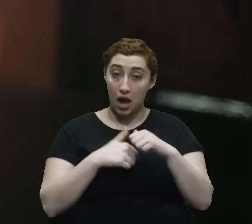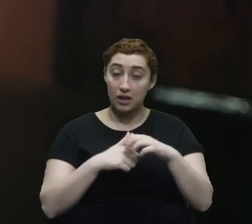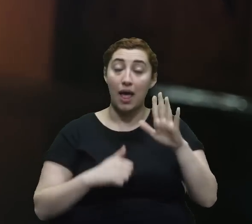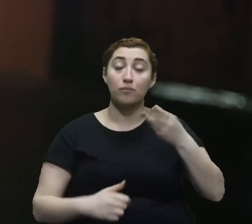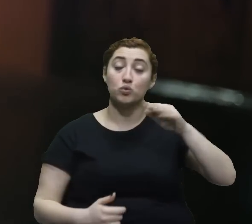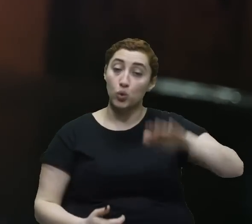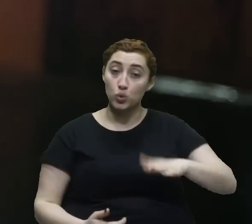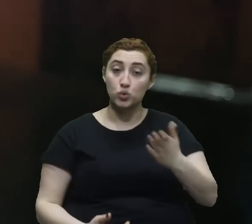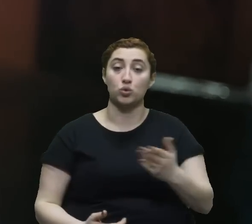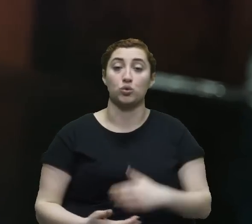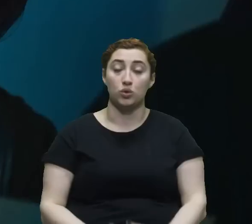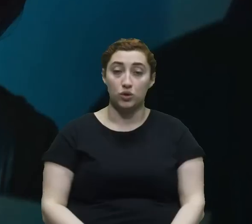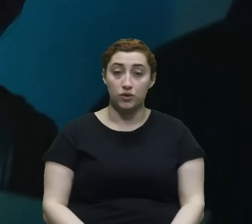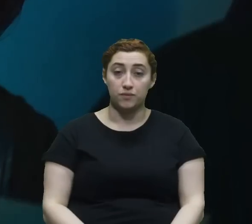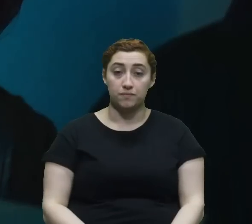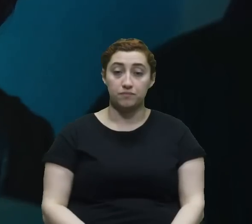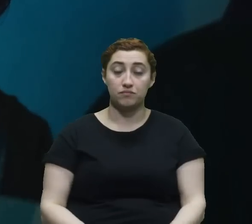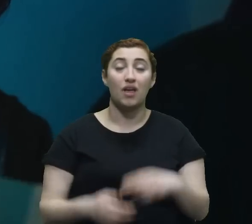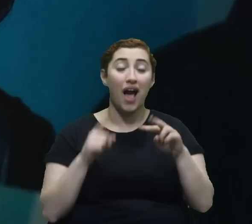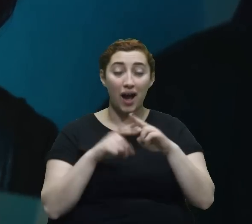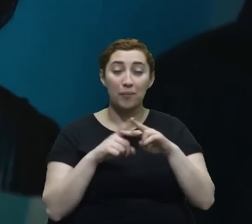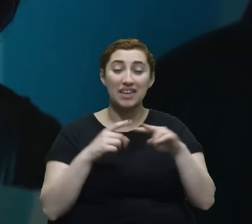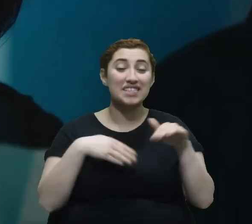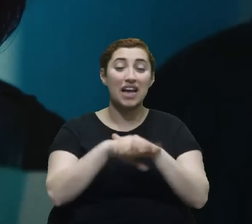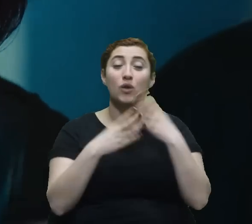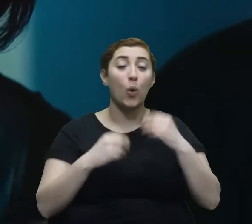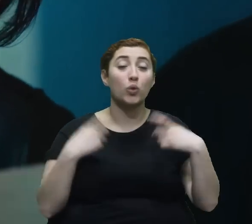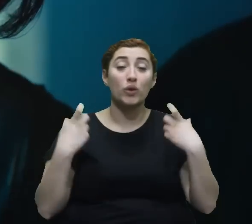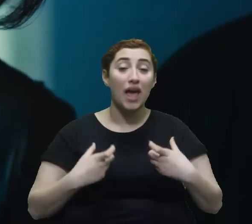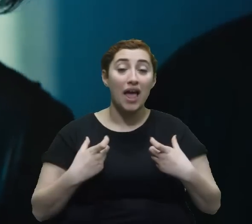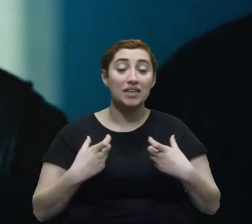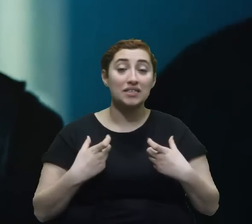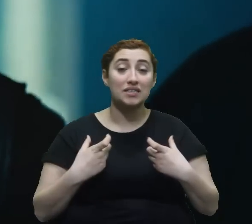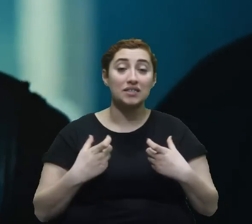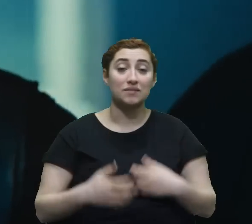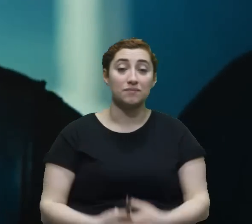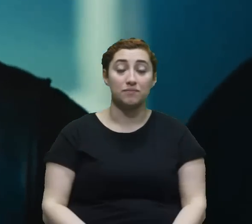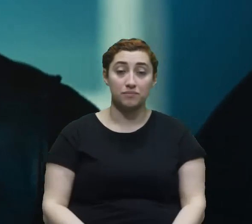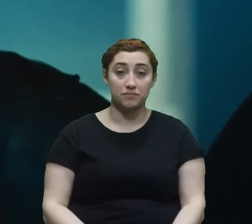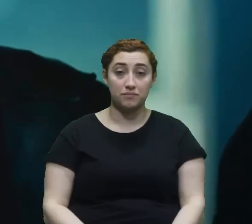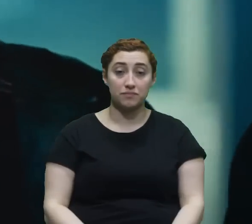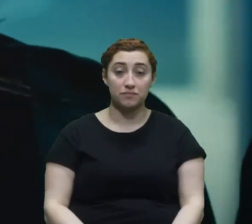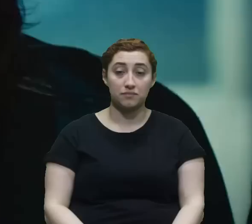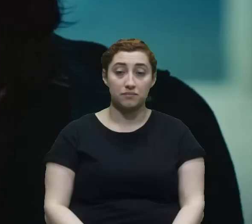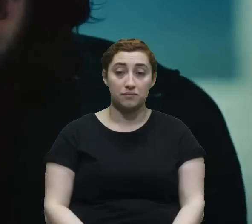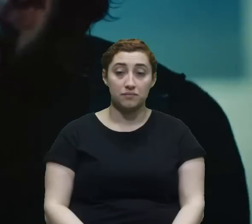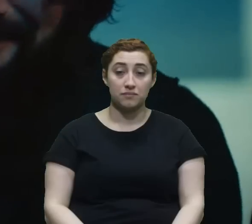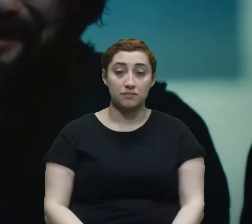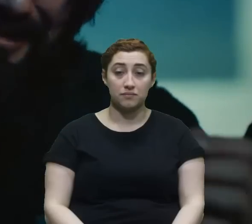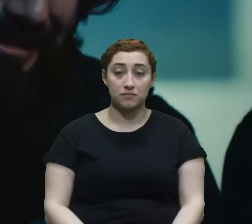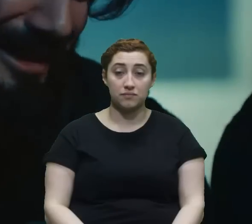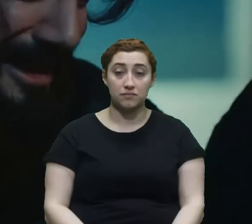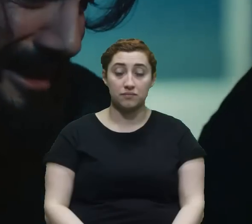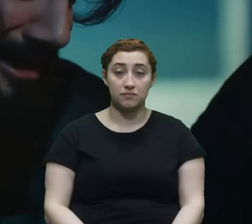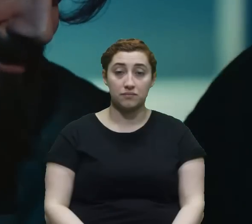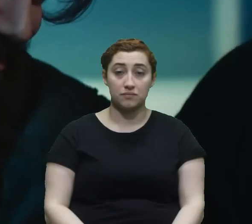karını hem yavrunu. Akbar'ın saklandığı yer... Ali sevincinden ağlayarak